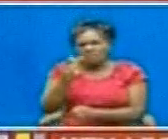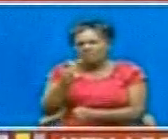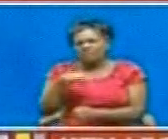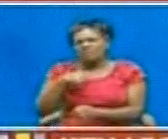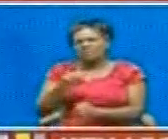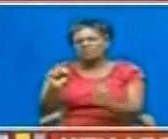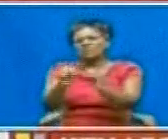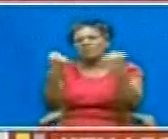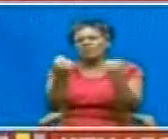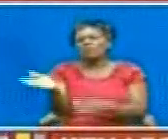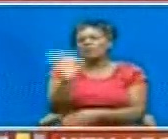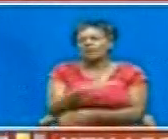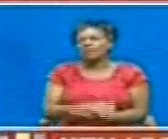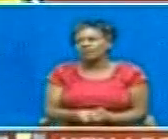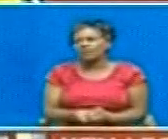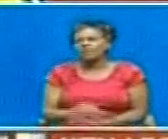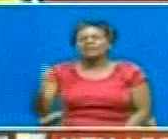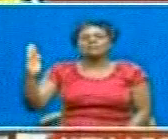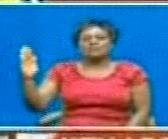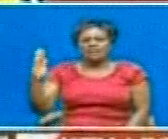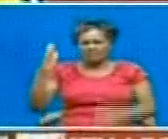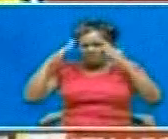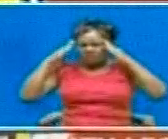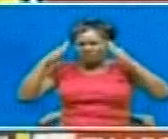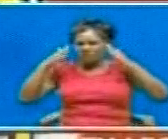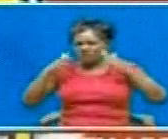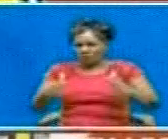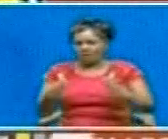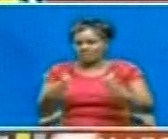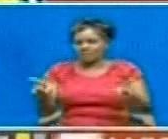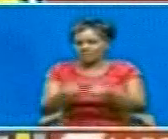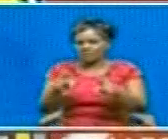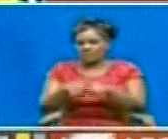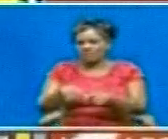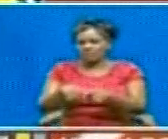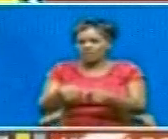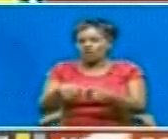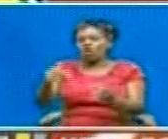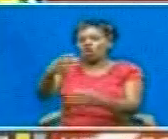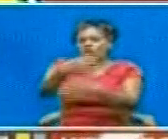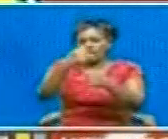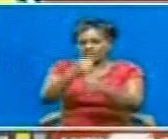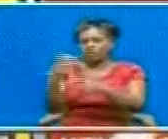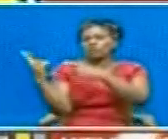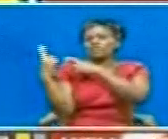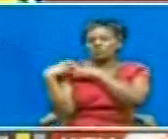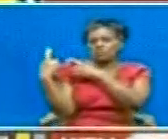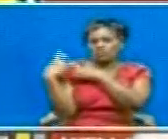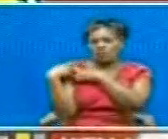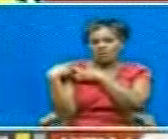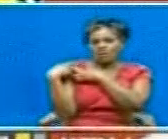kwa pengine usalama ulikuwa umetiliwa manani ama ni vipi? Au usalama ulikuwa umetiliwa manani sana na shirikisho ambalo linaandalia